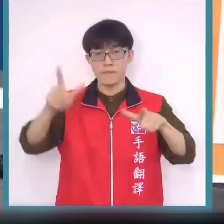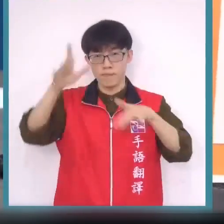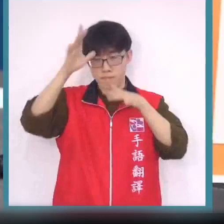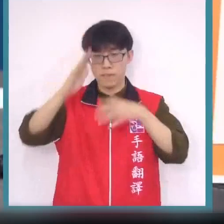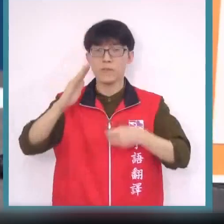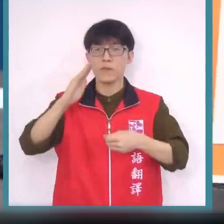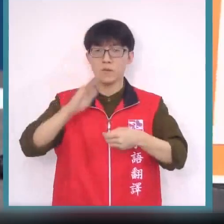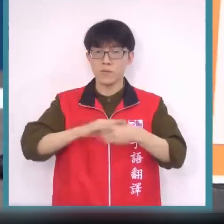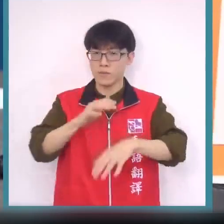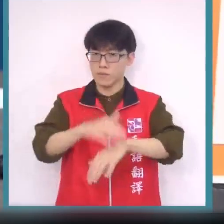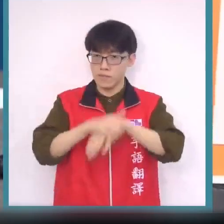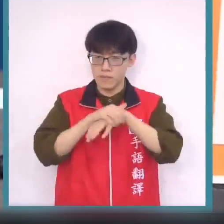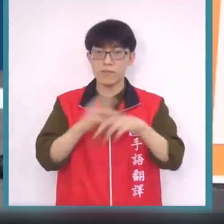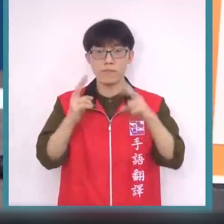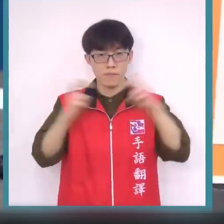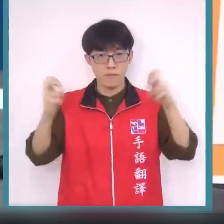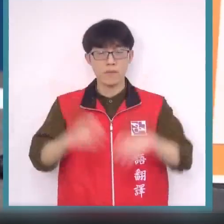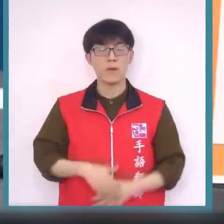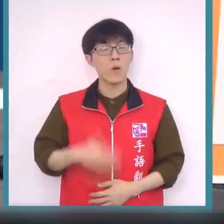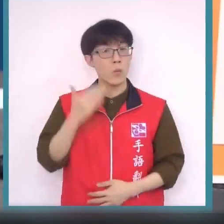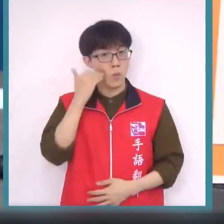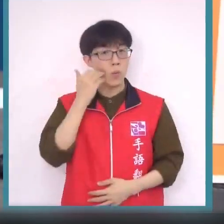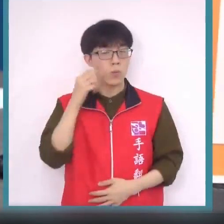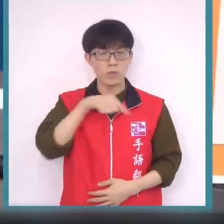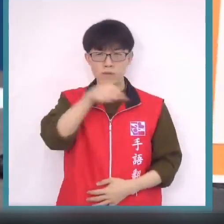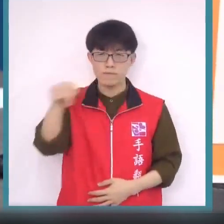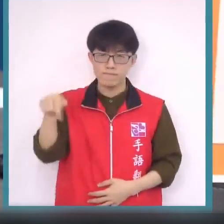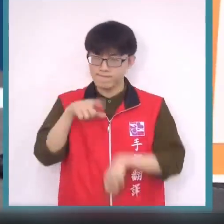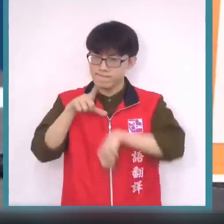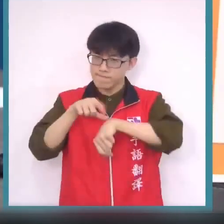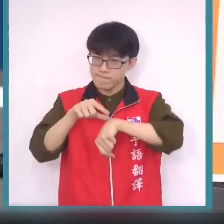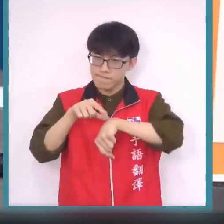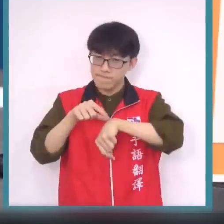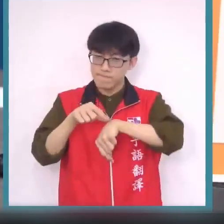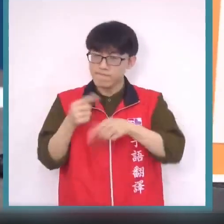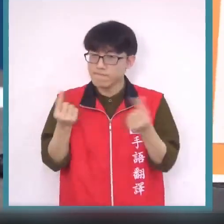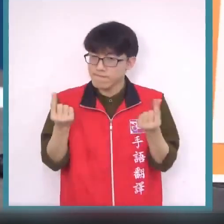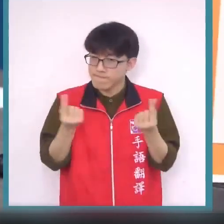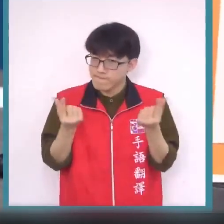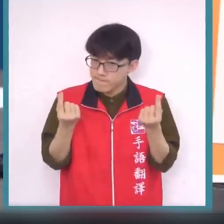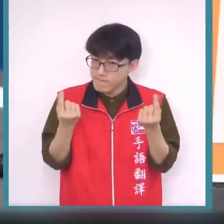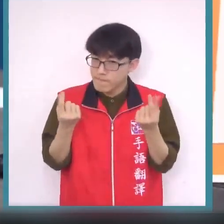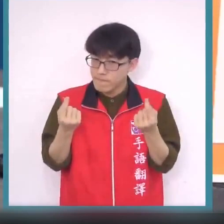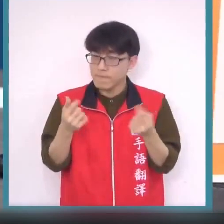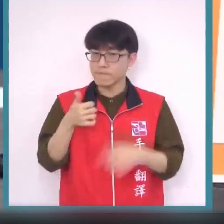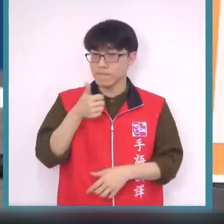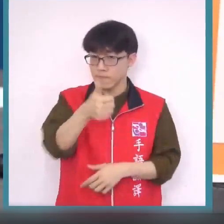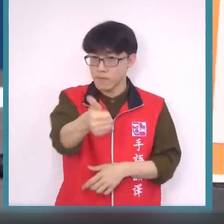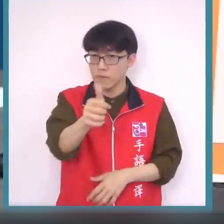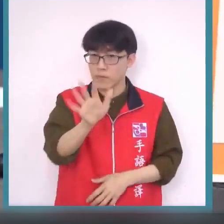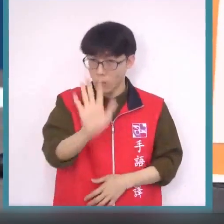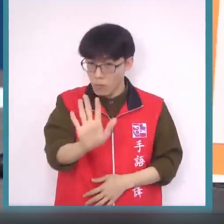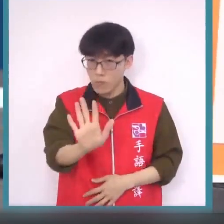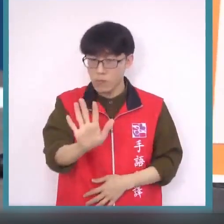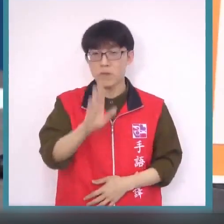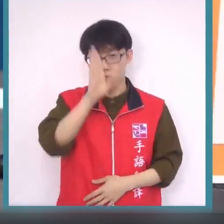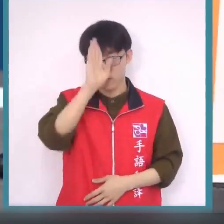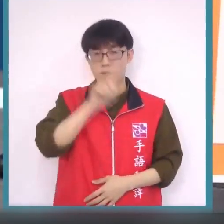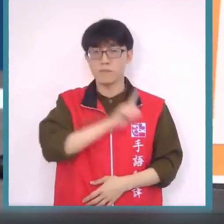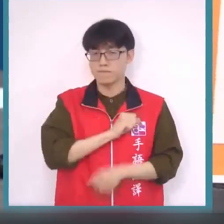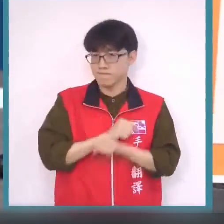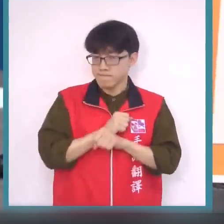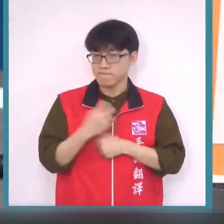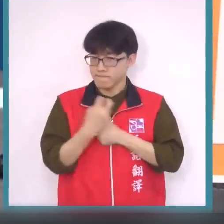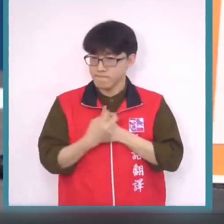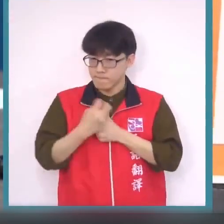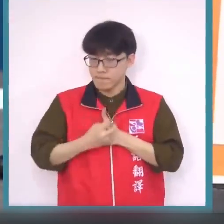堂。那如果市民朋友在这几个时间点有到这个足迹点的话，那请自我健康监测，